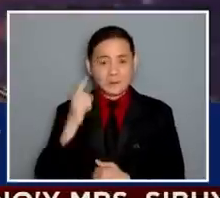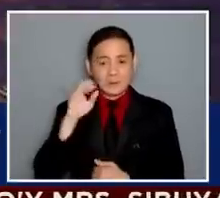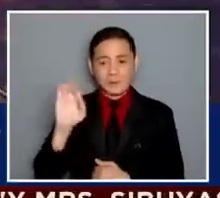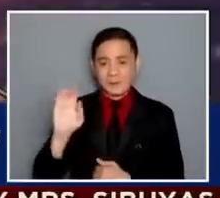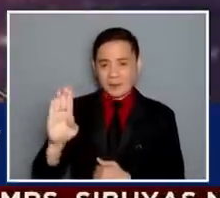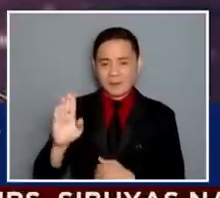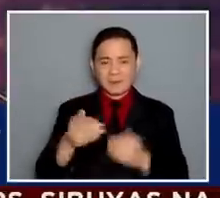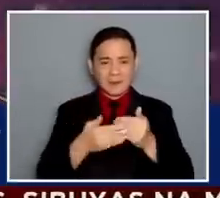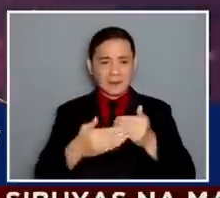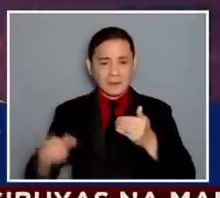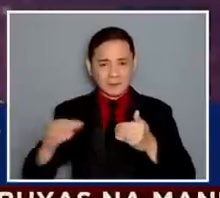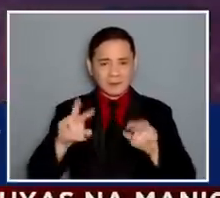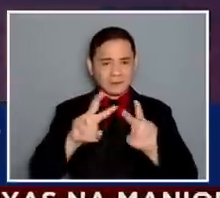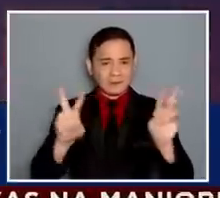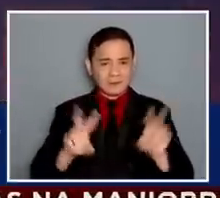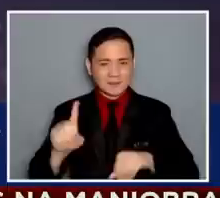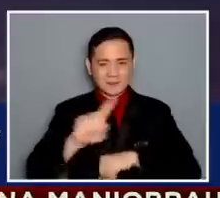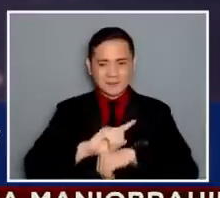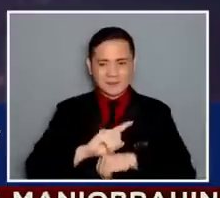post-Valentine.